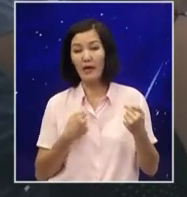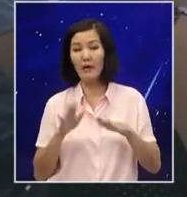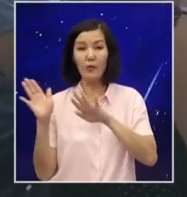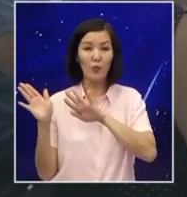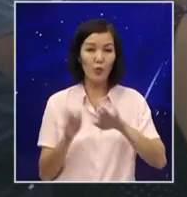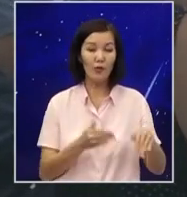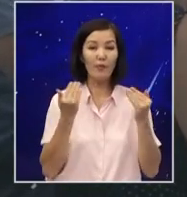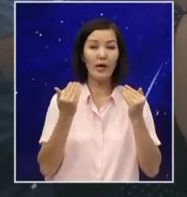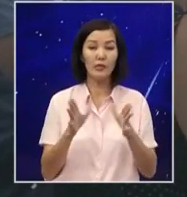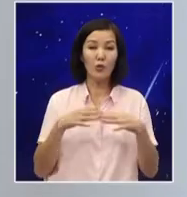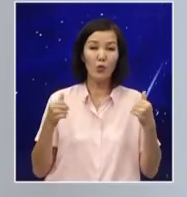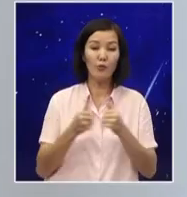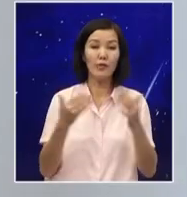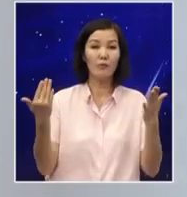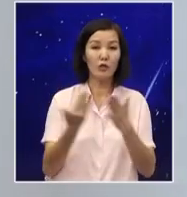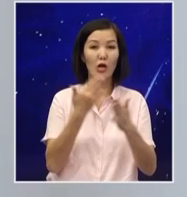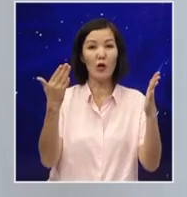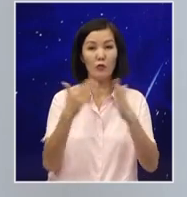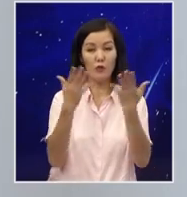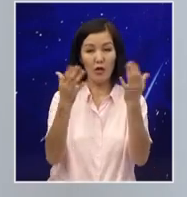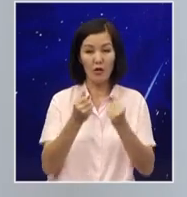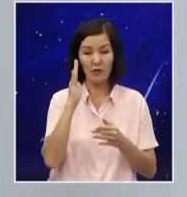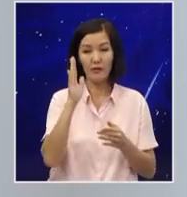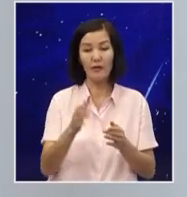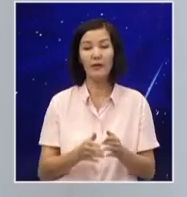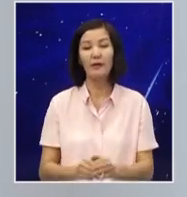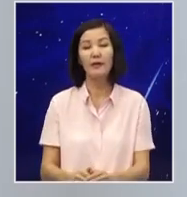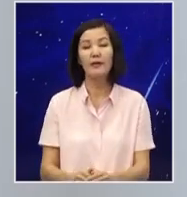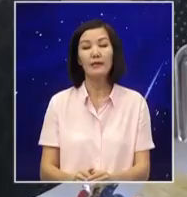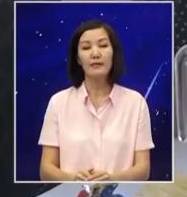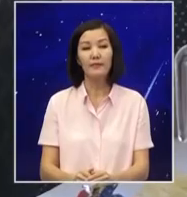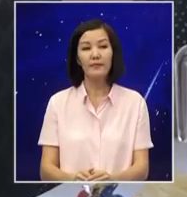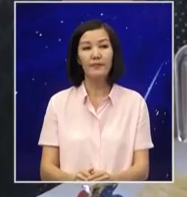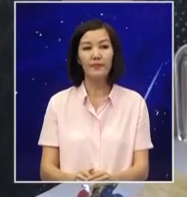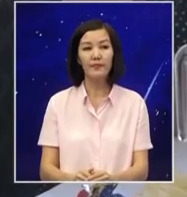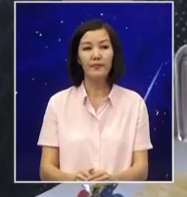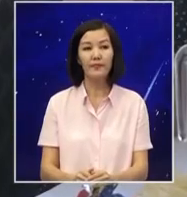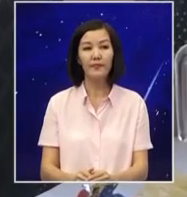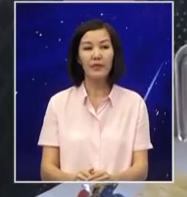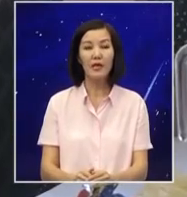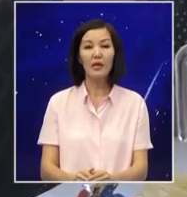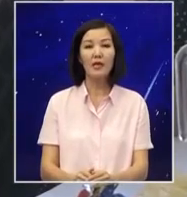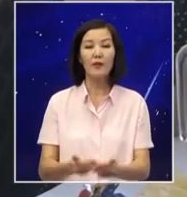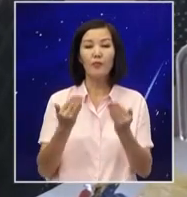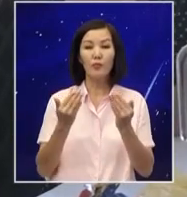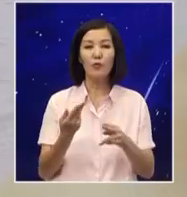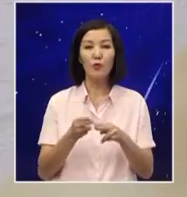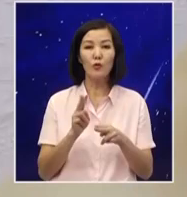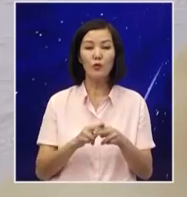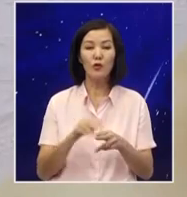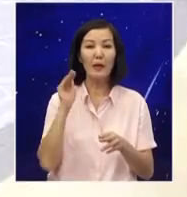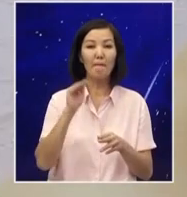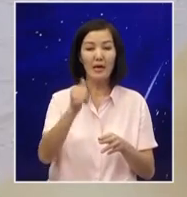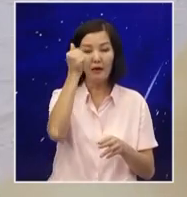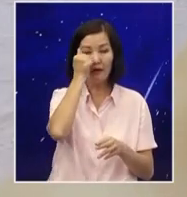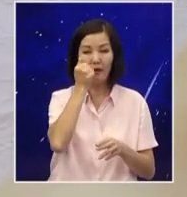еншісінде қалып, бала шағасымен Мәзмейрам өз үйінде ақ дастарханның басына жиналып отыр. Ақ жаулықтана бұл күніне мыңда